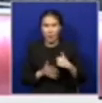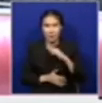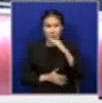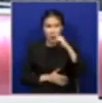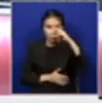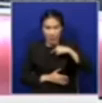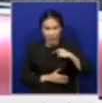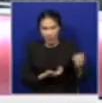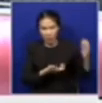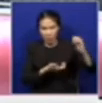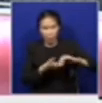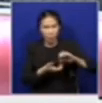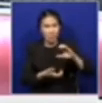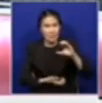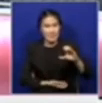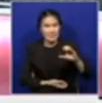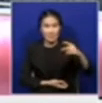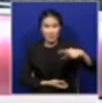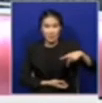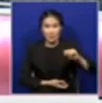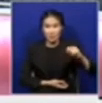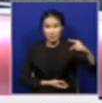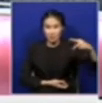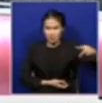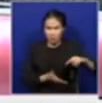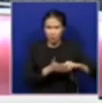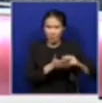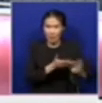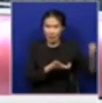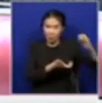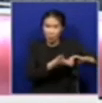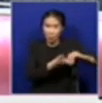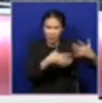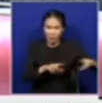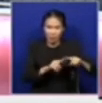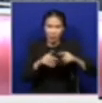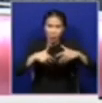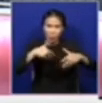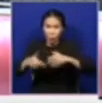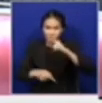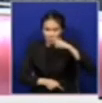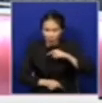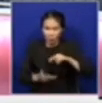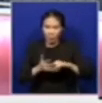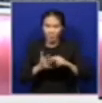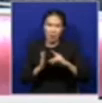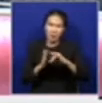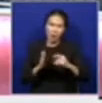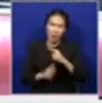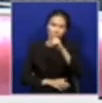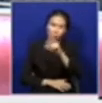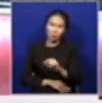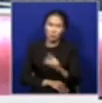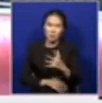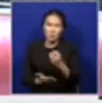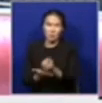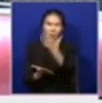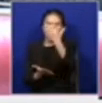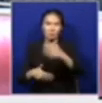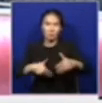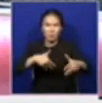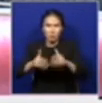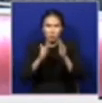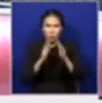CPTPP อาจจะทำให้เราไม่มีโอกาสให้คนไทยได้มีโอกาสใช้ยาในราคาถูกสำคัญกว่านั้นครับประชาชนคนไท